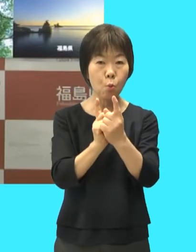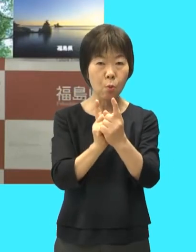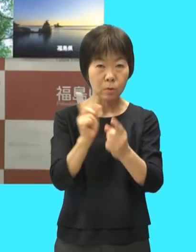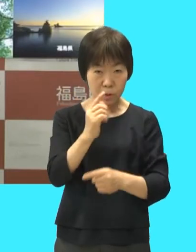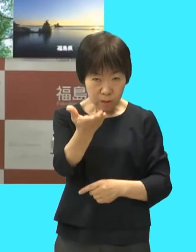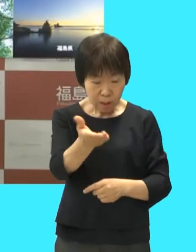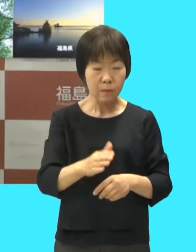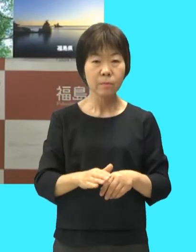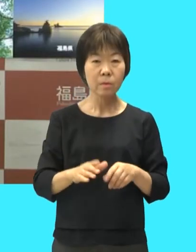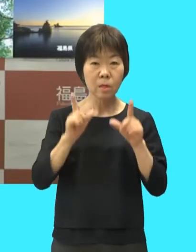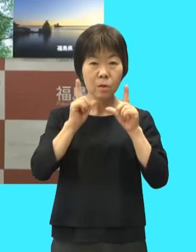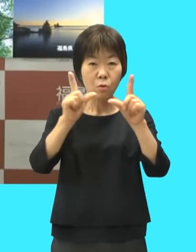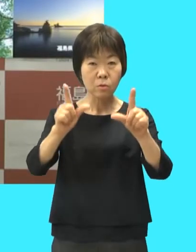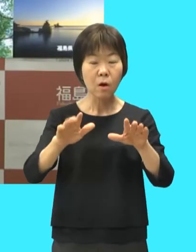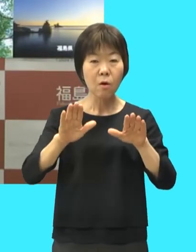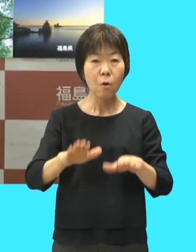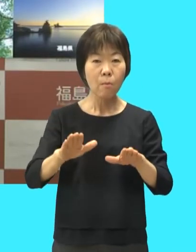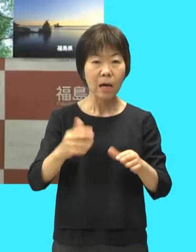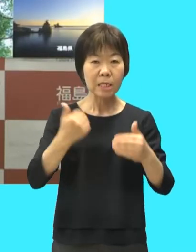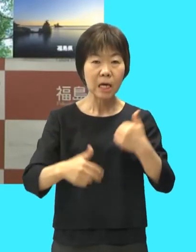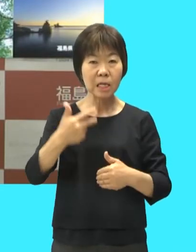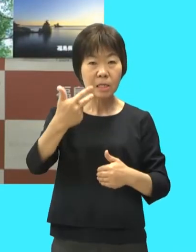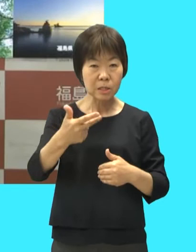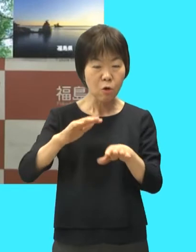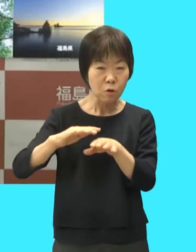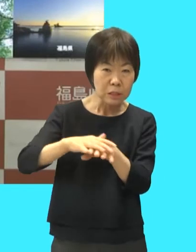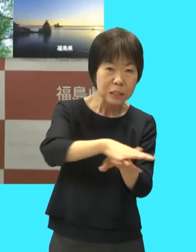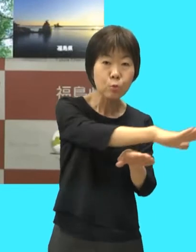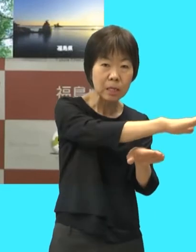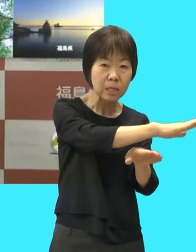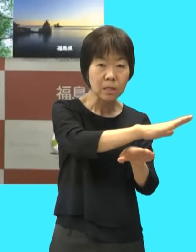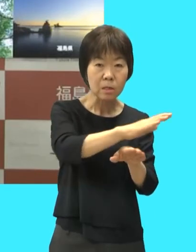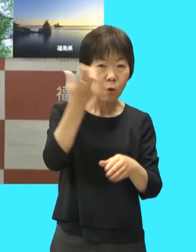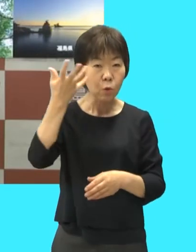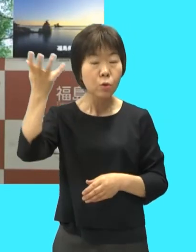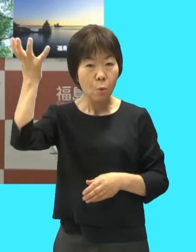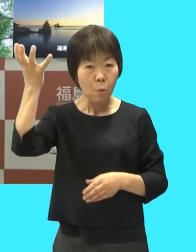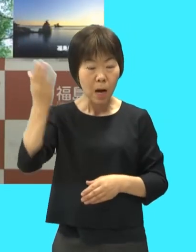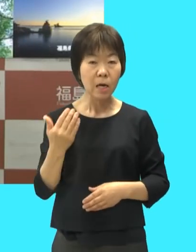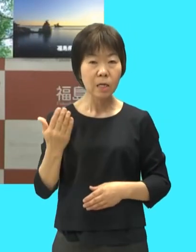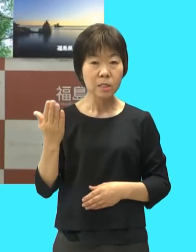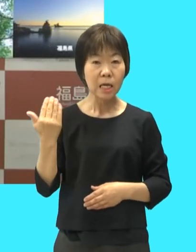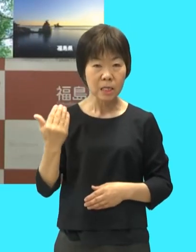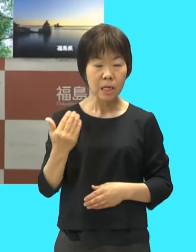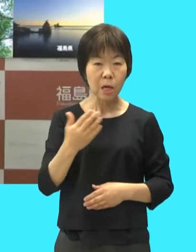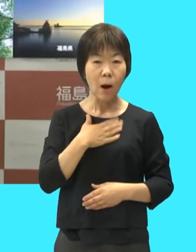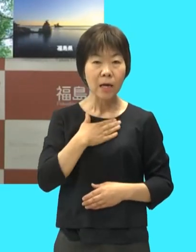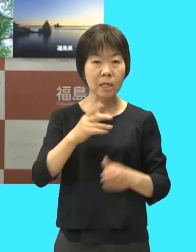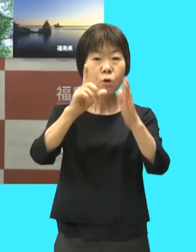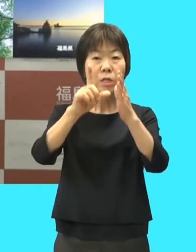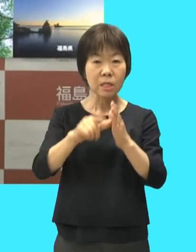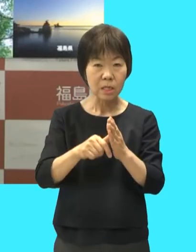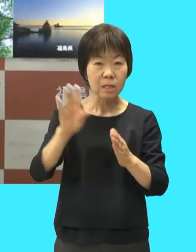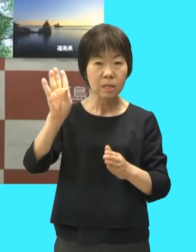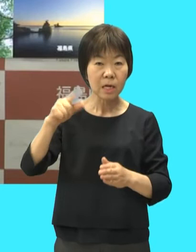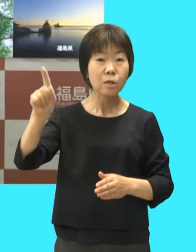今般この北方市の地滑りの兆候というものがすでにこう状況が見えてきた段階で、